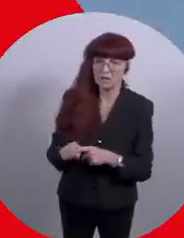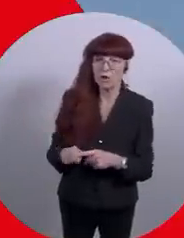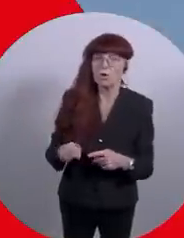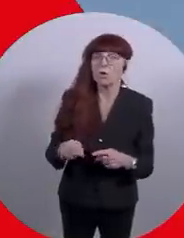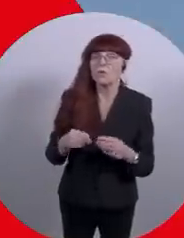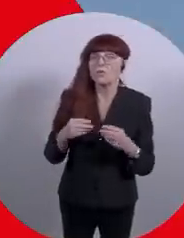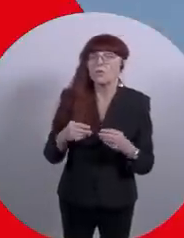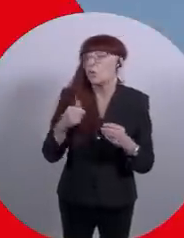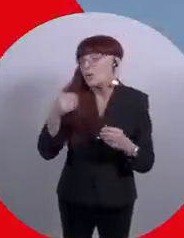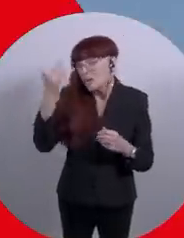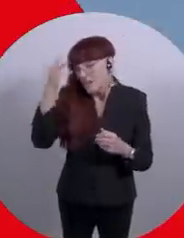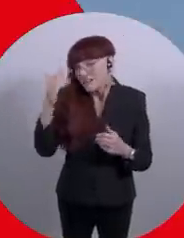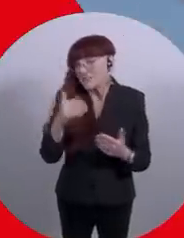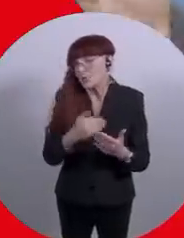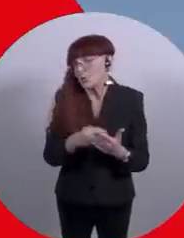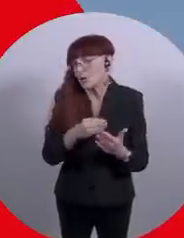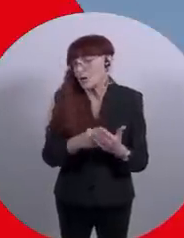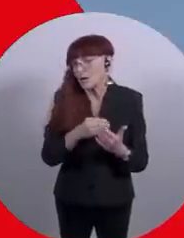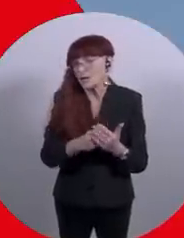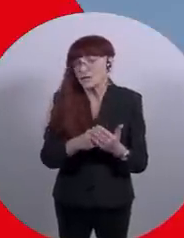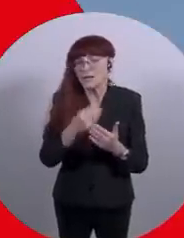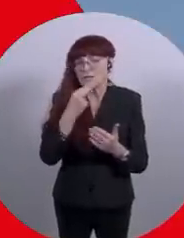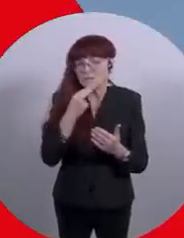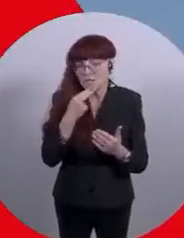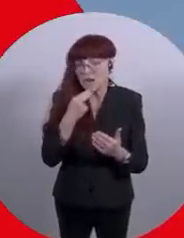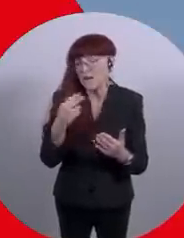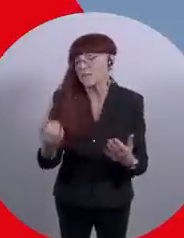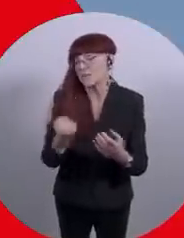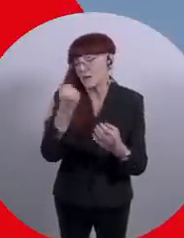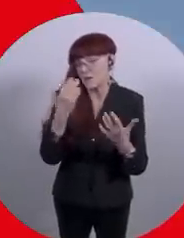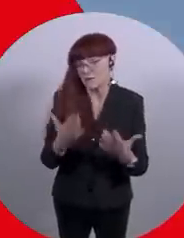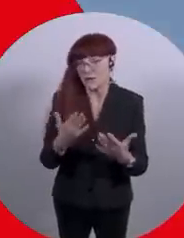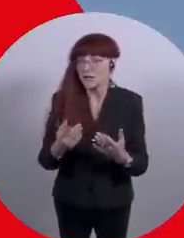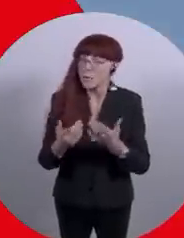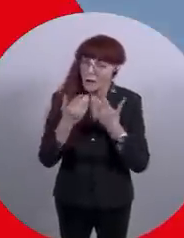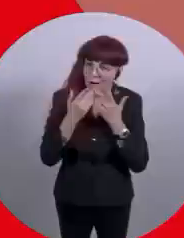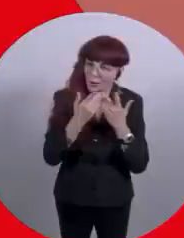und gratuliert der Partei dass wir das so solidarisch machen Freundschaft